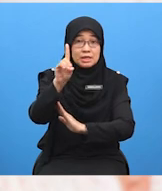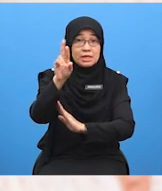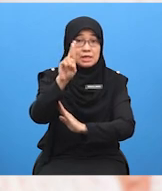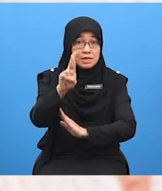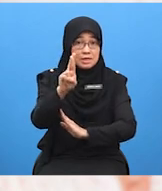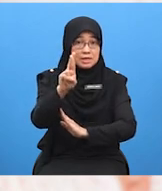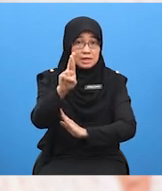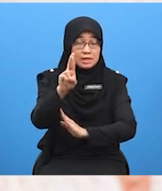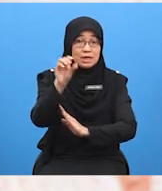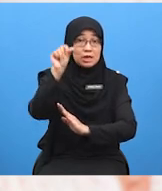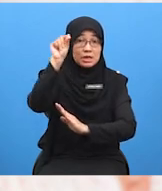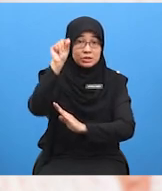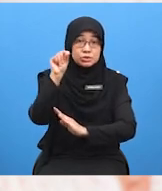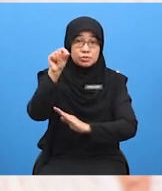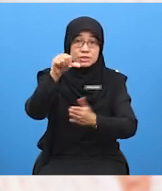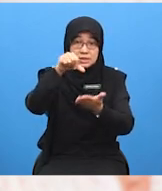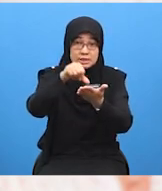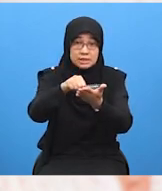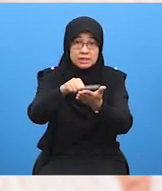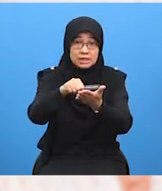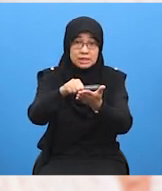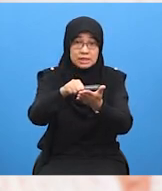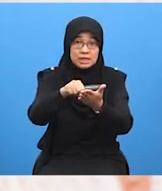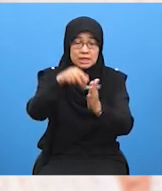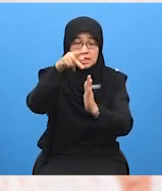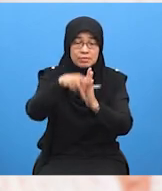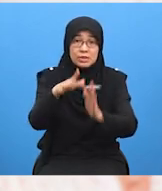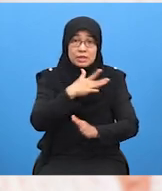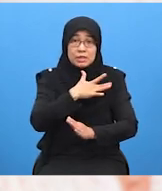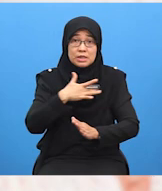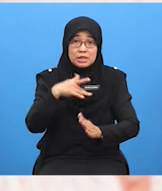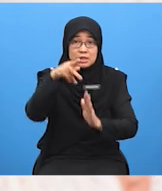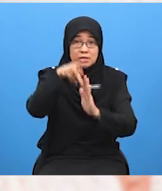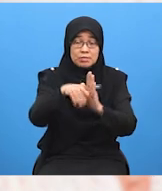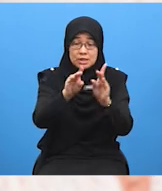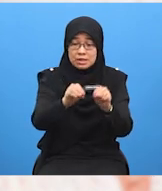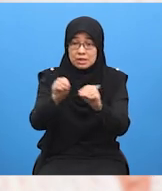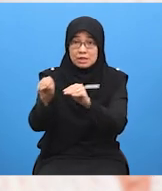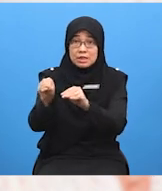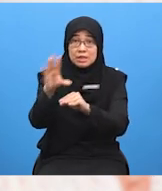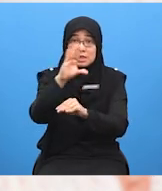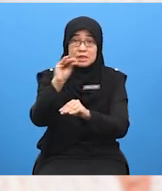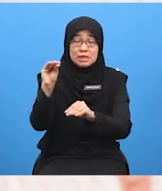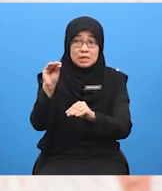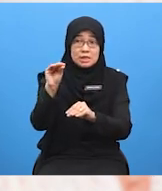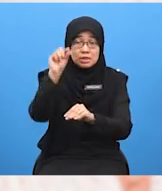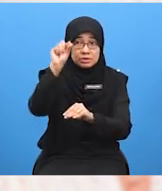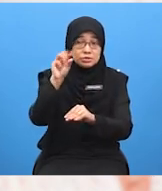Swiss tekan, penderia pergerakan dan juga Swiss micro.